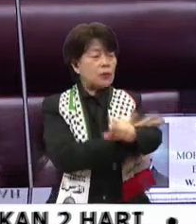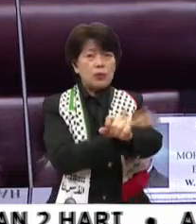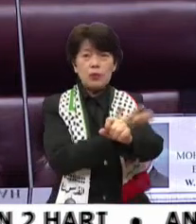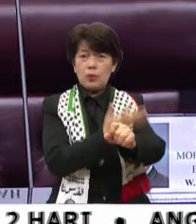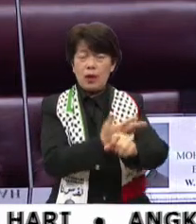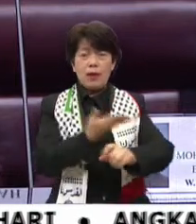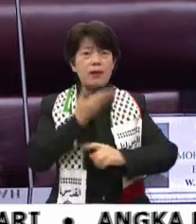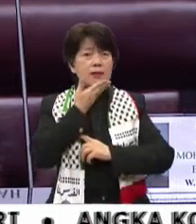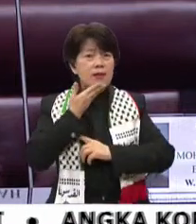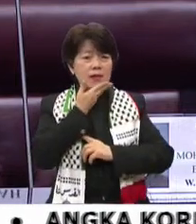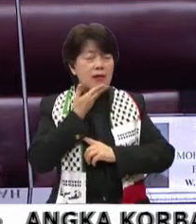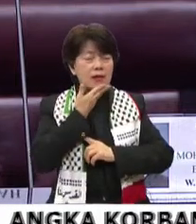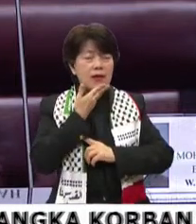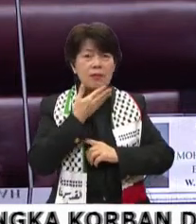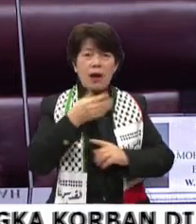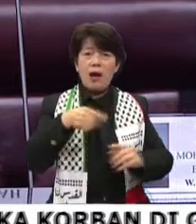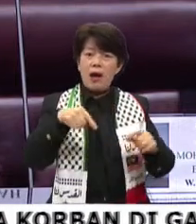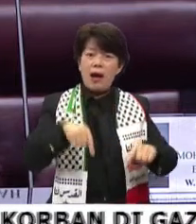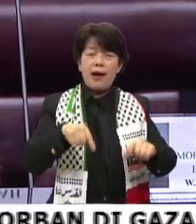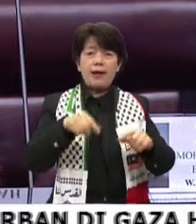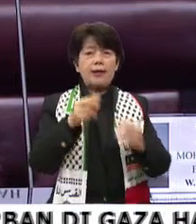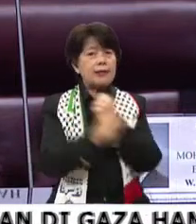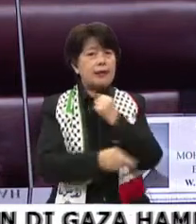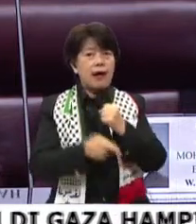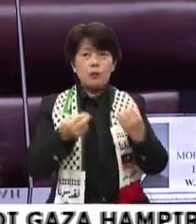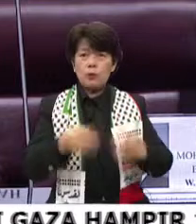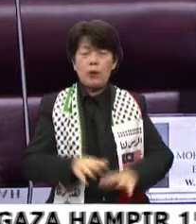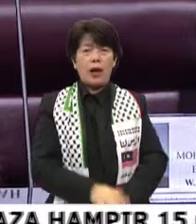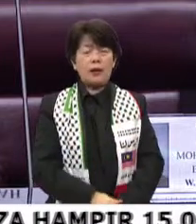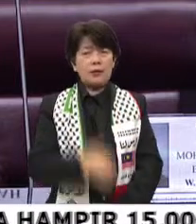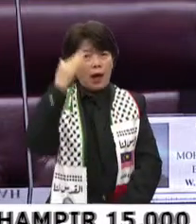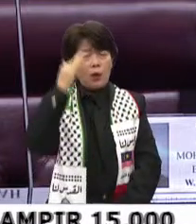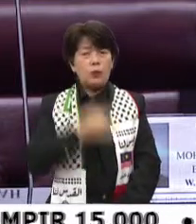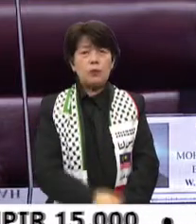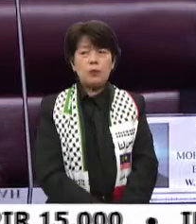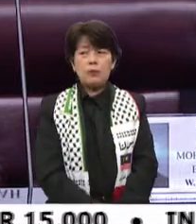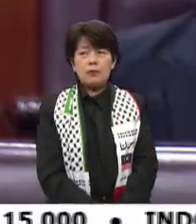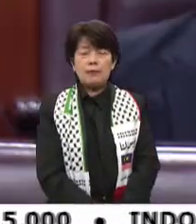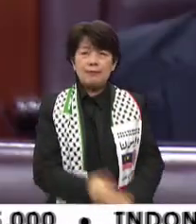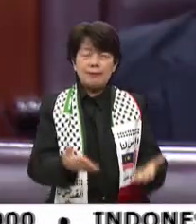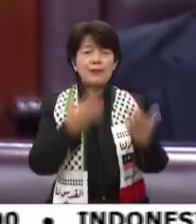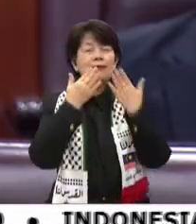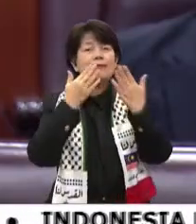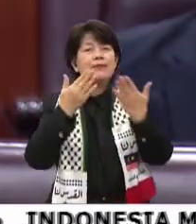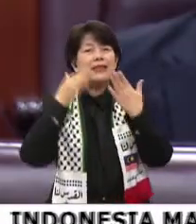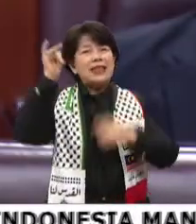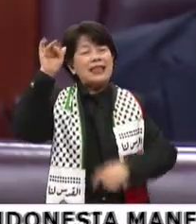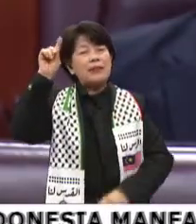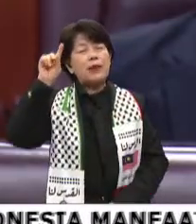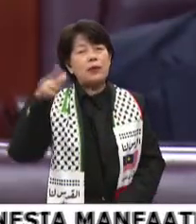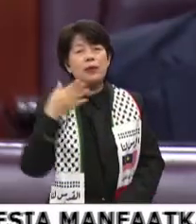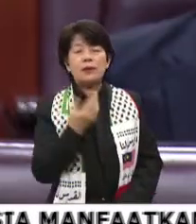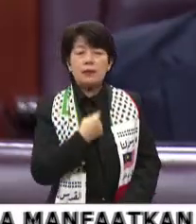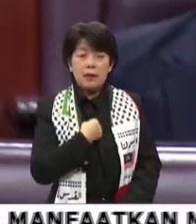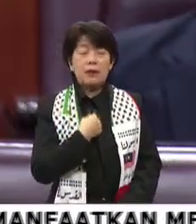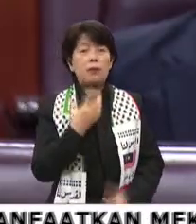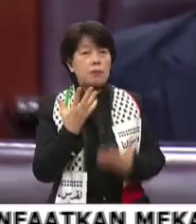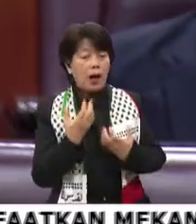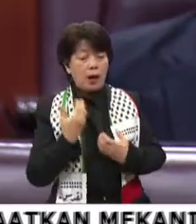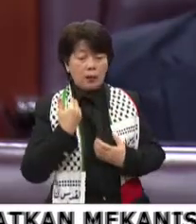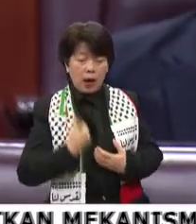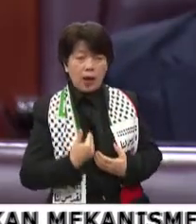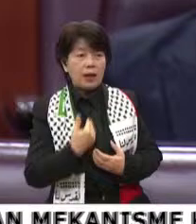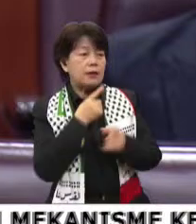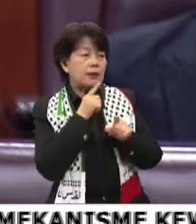muda generasi muda negara Terima kasih Tan Sri yang dipertua saya ingin memberikan